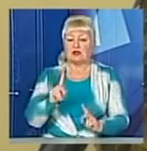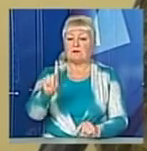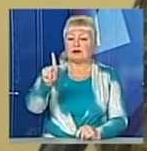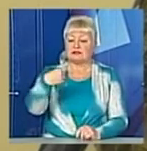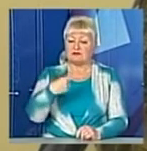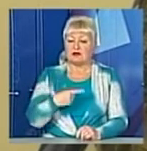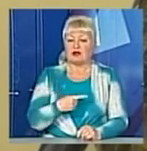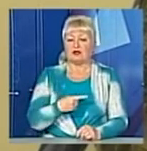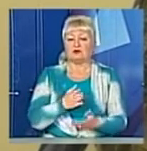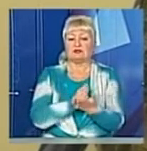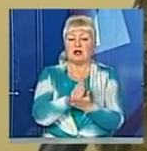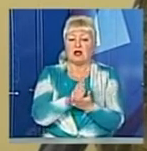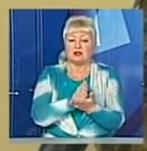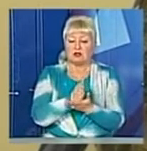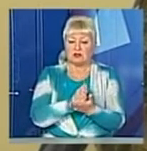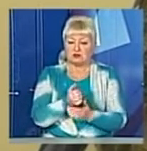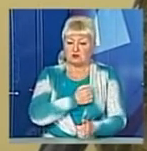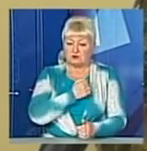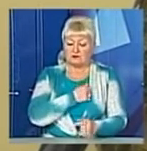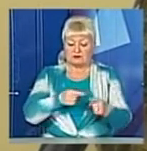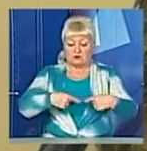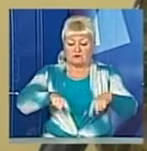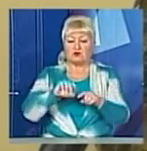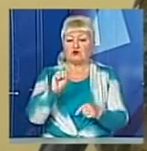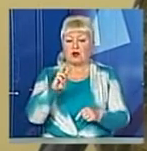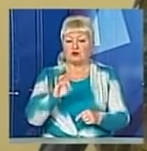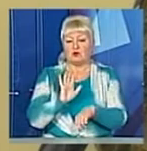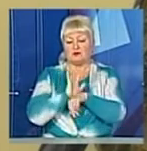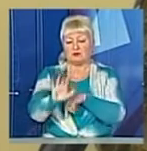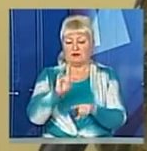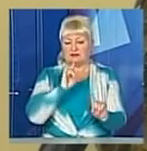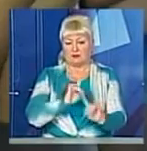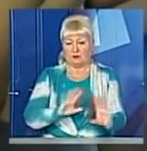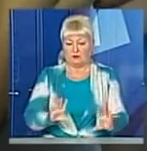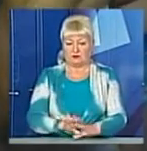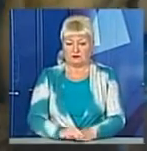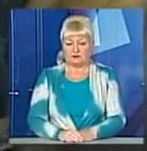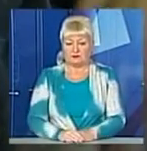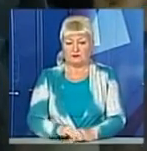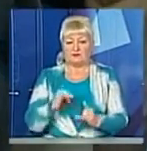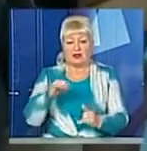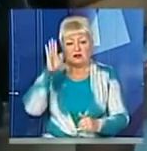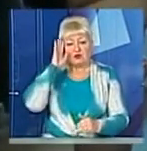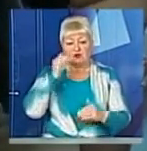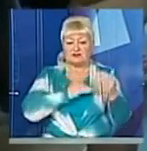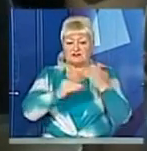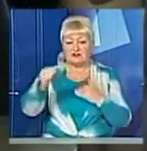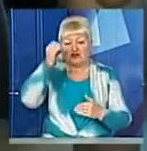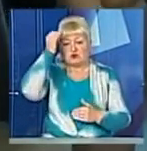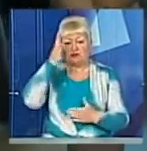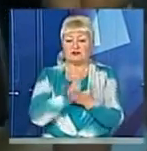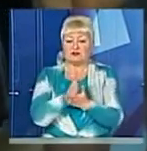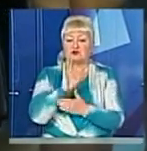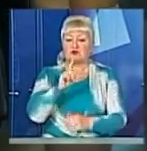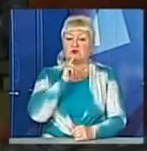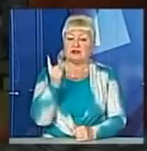призиваються на строкову військову службу, в зону АТО відправлятися не будуть. Для юнаків з вищою освітою служба в армії